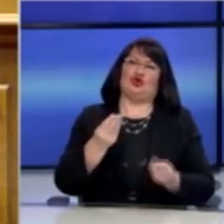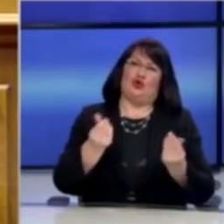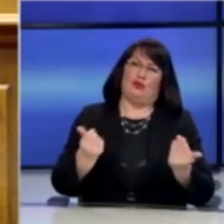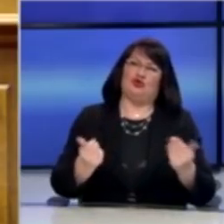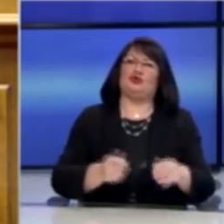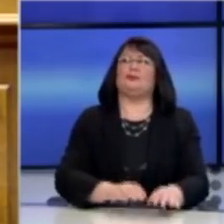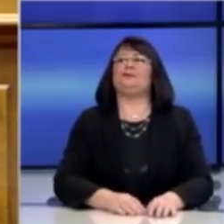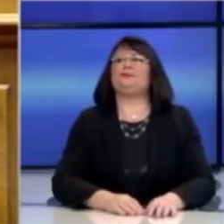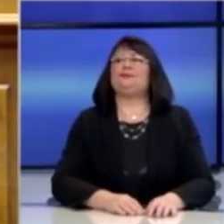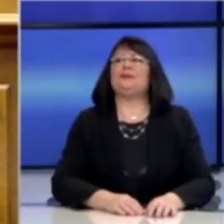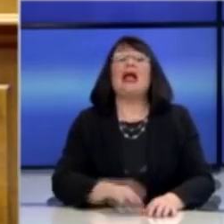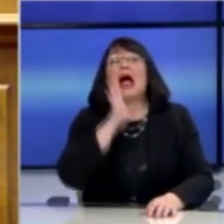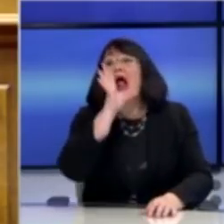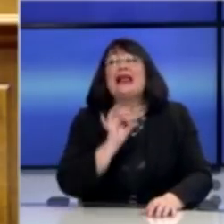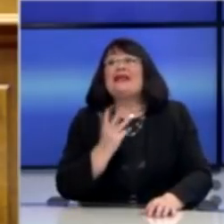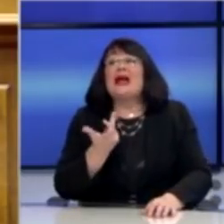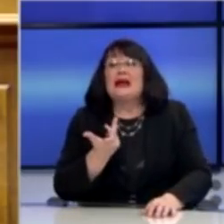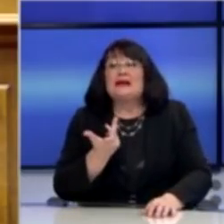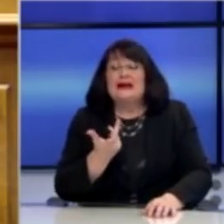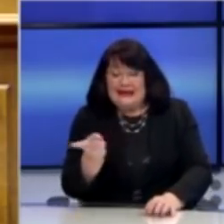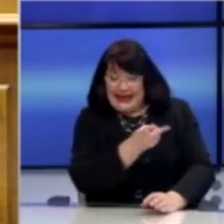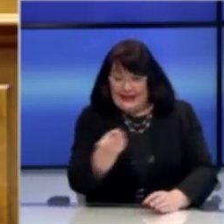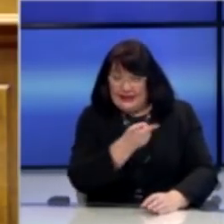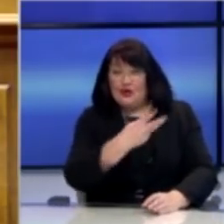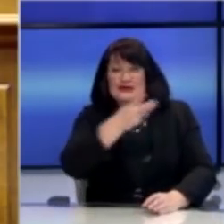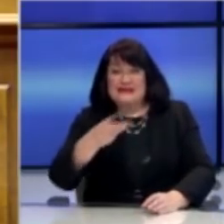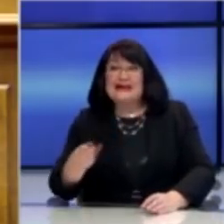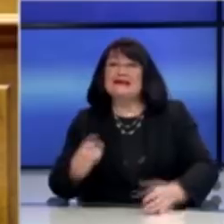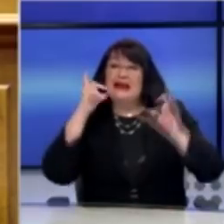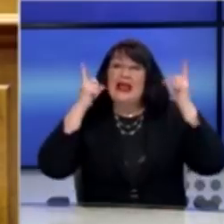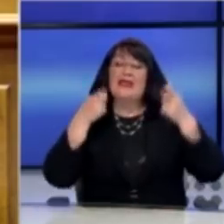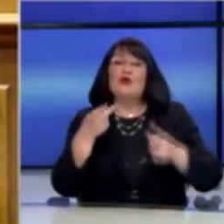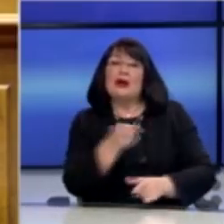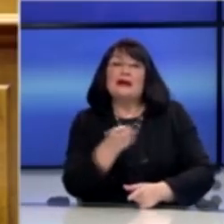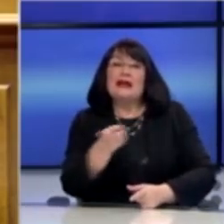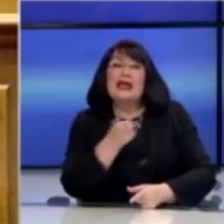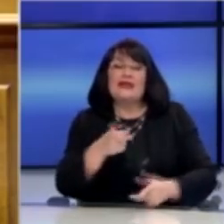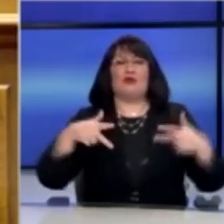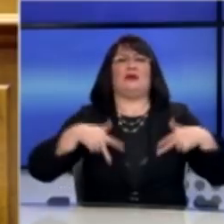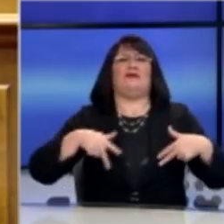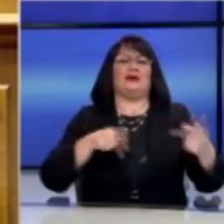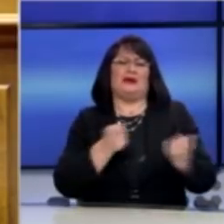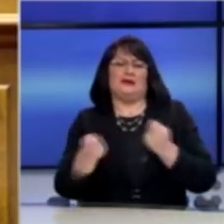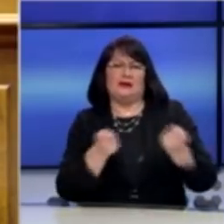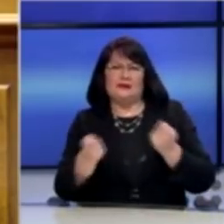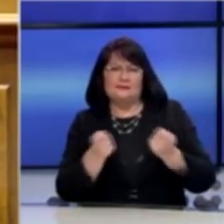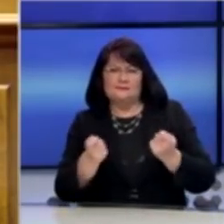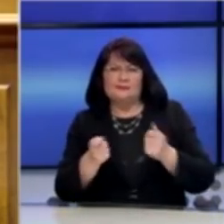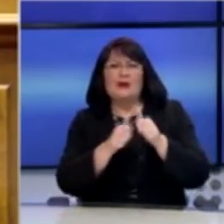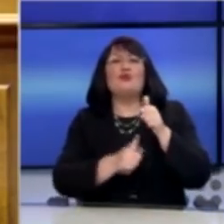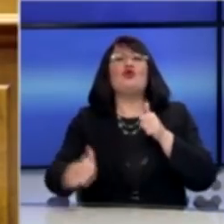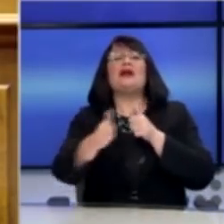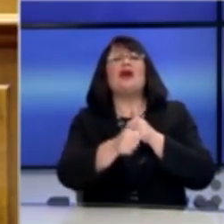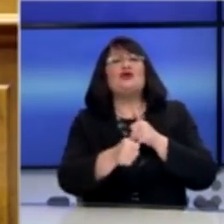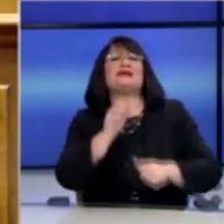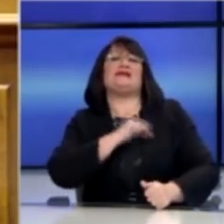Η αλήθεια όμως είναι άλλη. Είστε και οι δύο κυβερνητικοί διαχειριστές των εκάστοτε